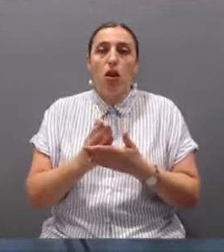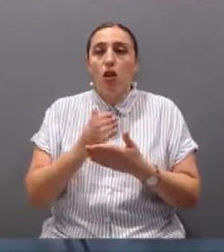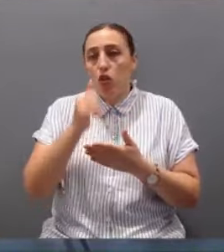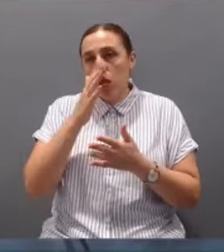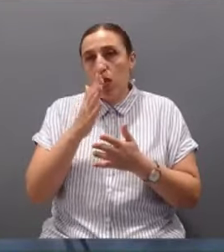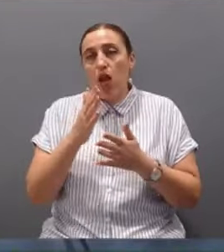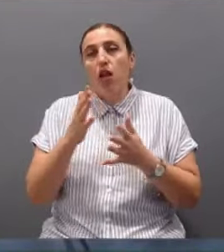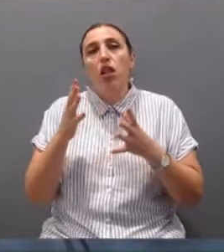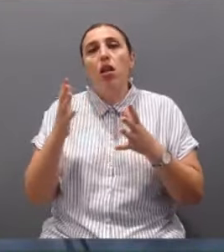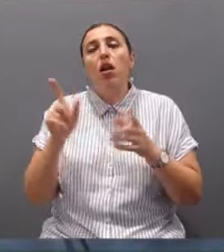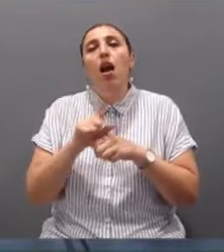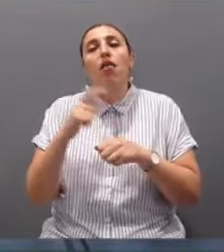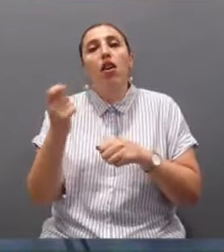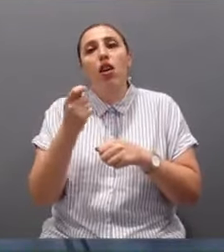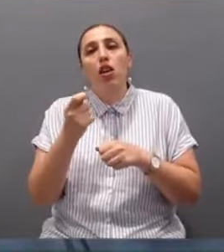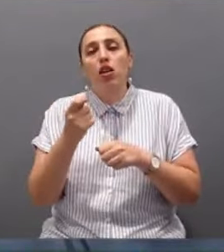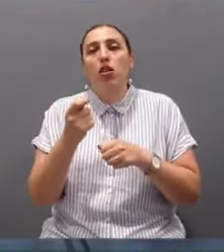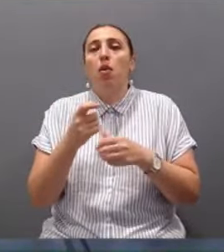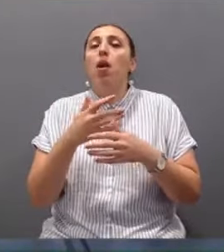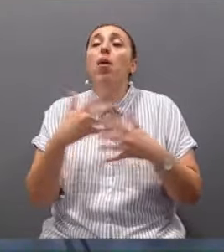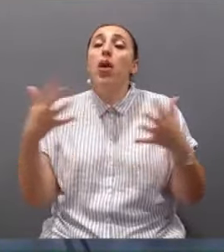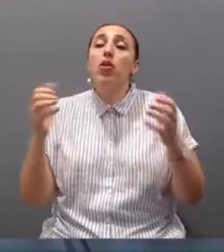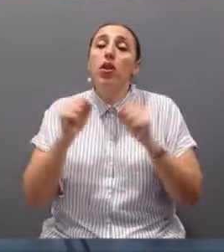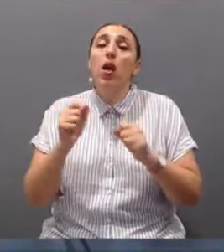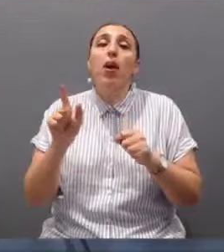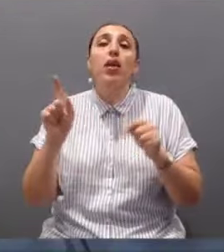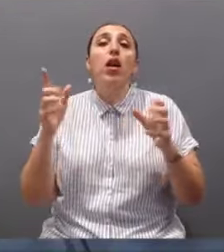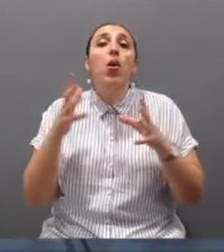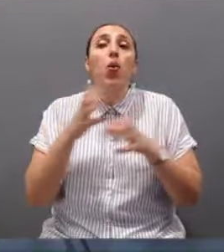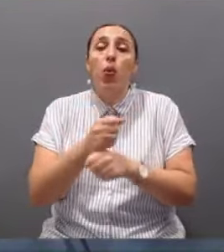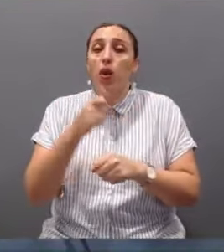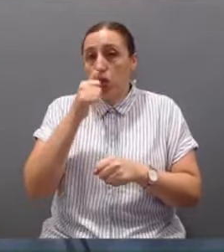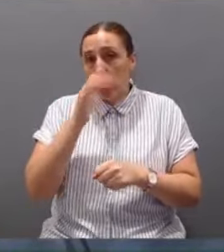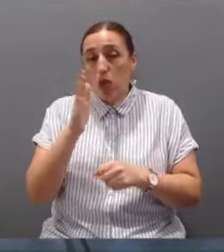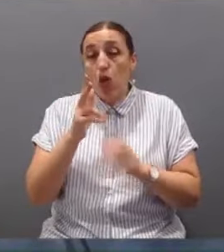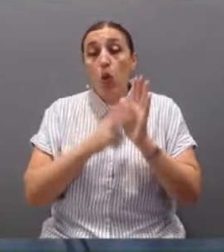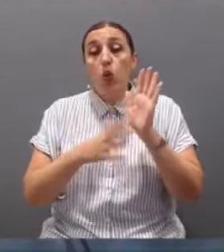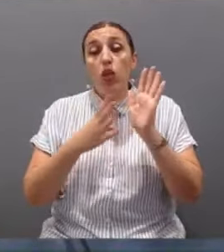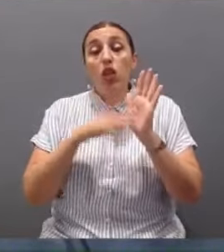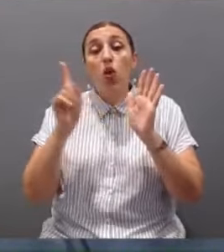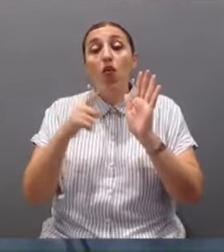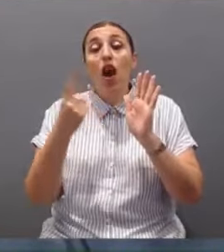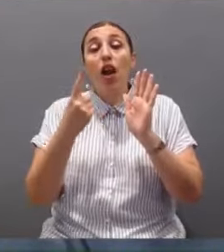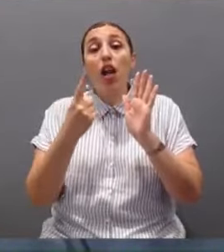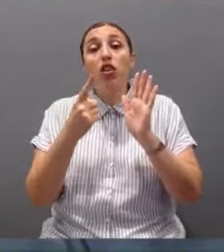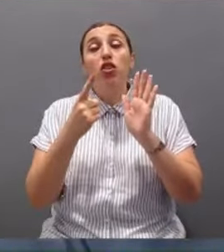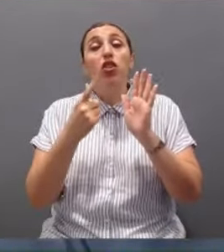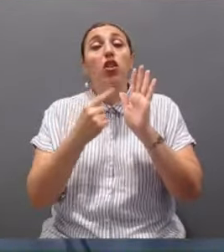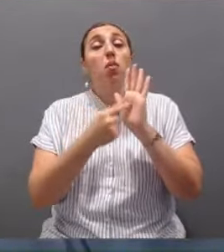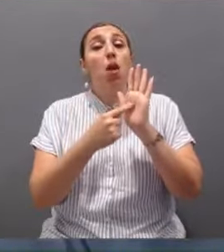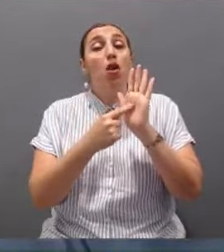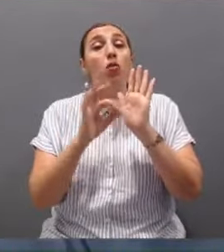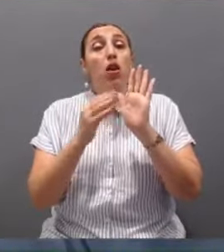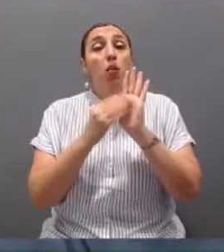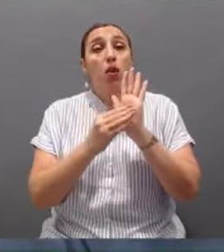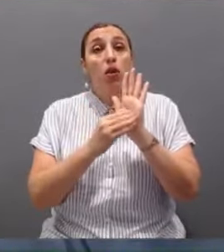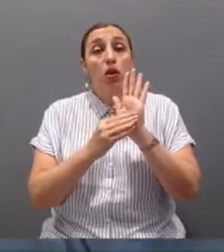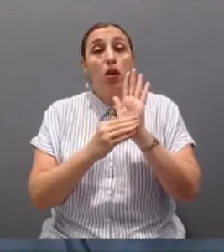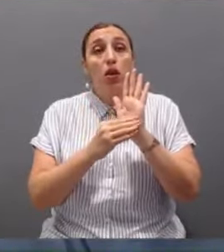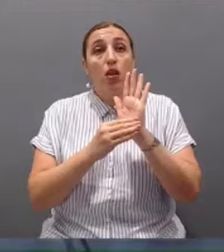հնարավոր չի, թե մենք պետք է ֆիքսած թիվ ունենանք, սա էլ է կարևոր, իսկ դա 89-րդ հոդվածի առաջին մասում է եւ սա